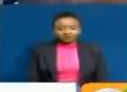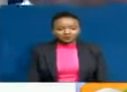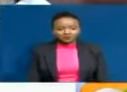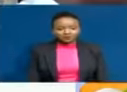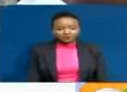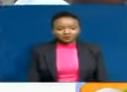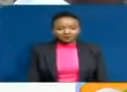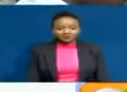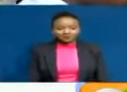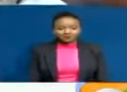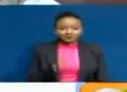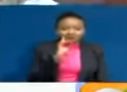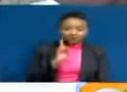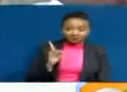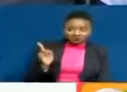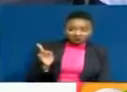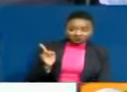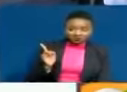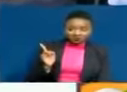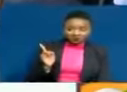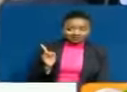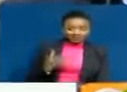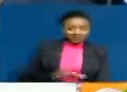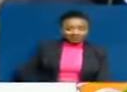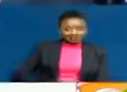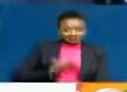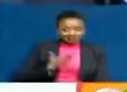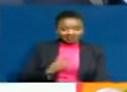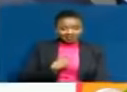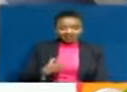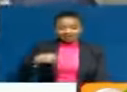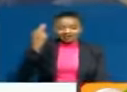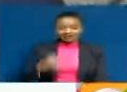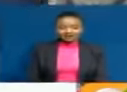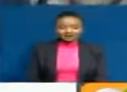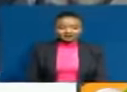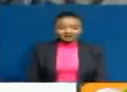Ni umati uliona hamaki nje ya benki ya Equity barabara ya Digo kisiwani Mombasa.